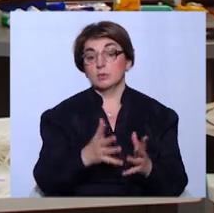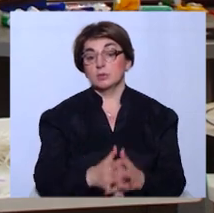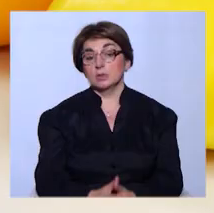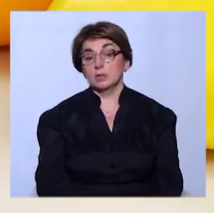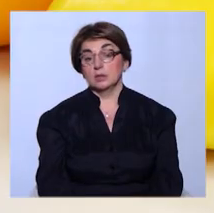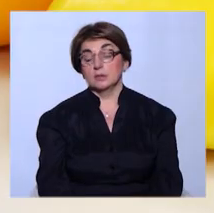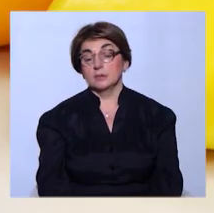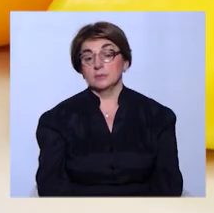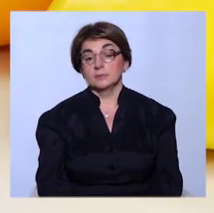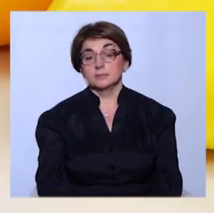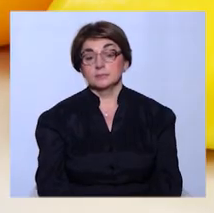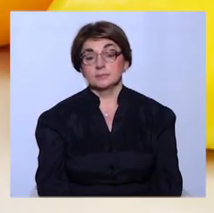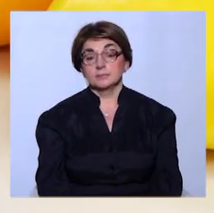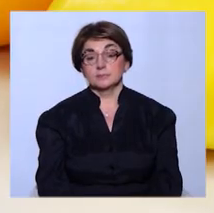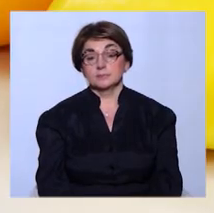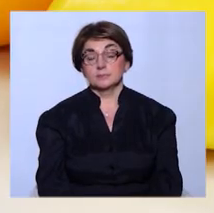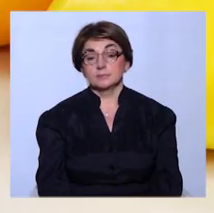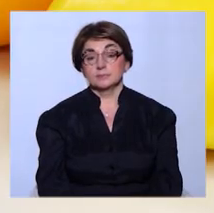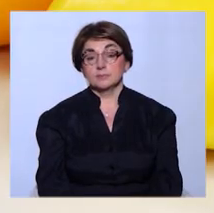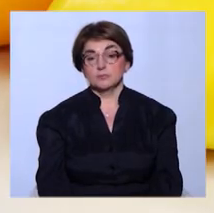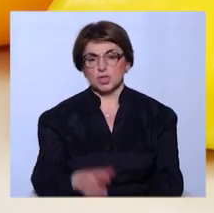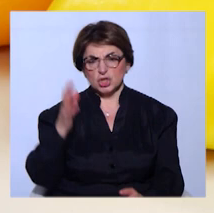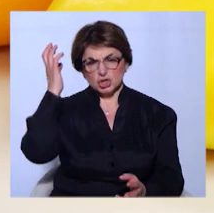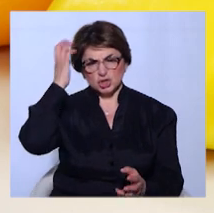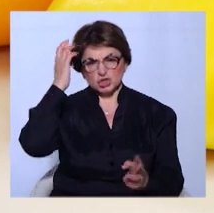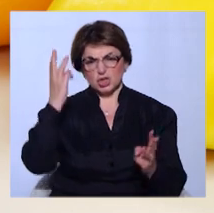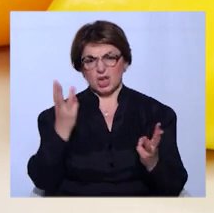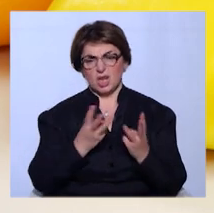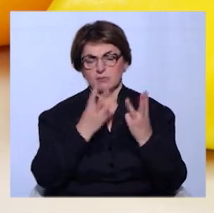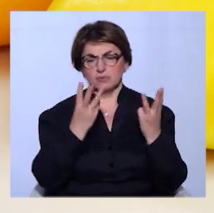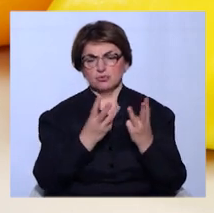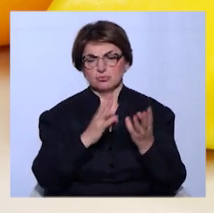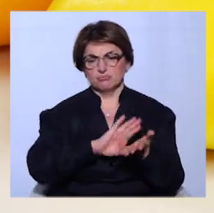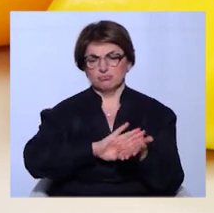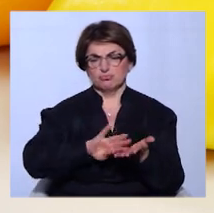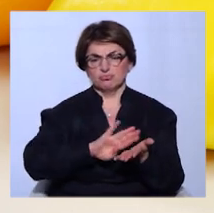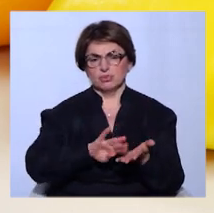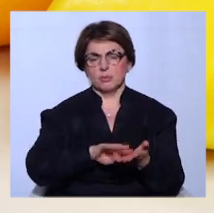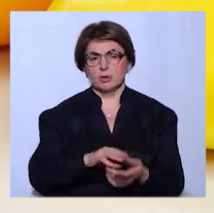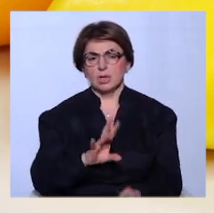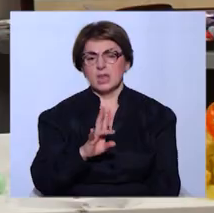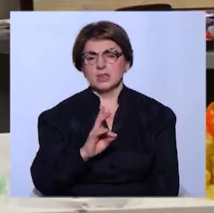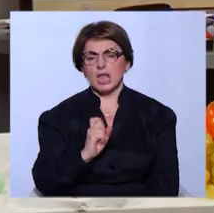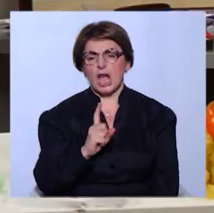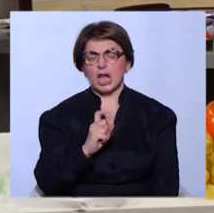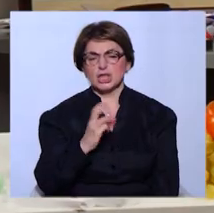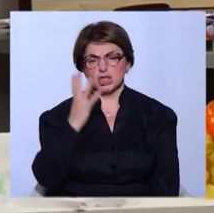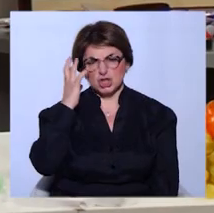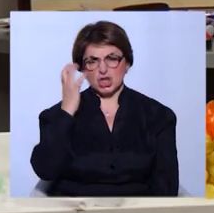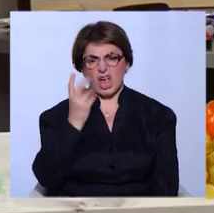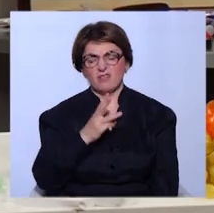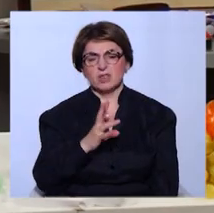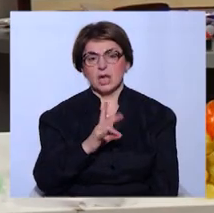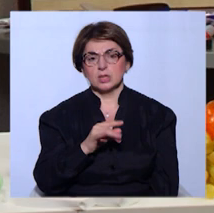ნახშირი გამოიყოფა ამ დროს. დავაკვირდეთ რა მოხდება, მანამდე გავაგრძელებ, რომ გამოიყო ნახშირი, აი